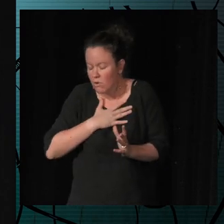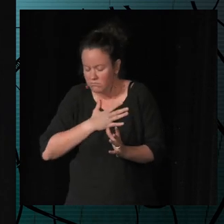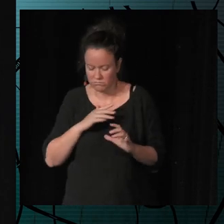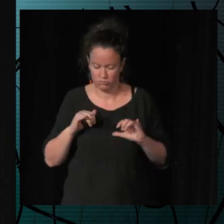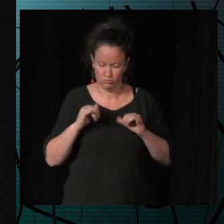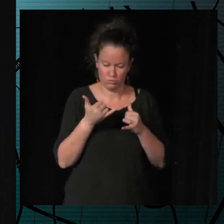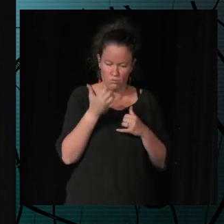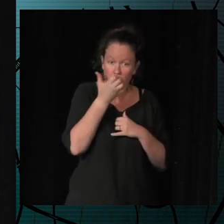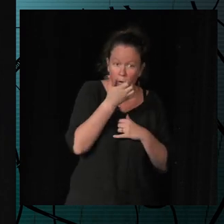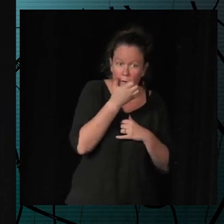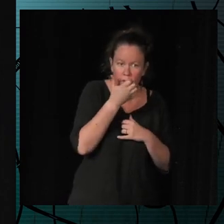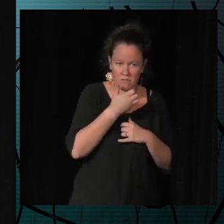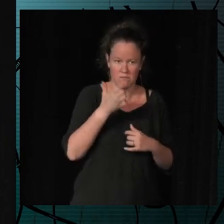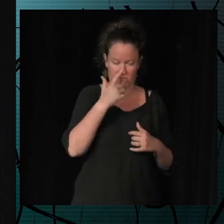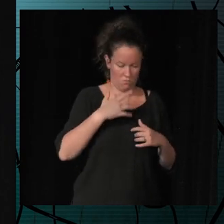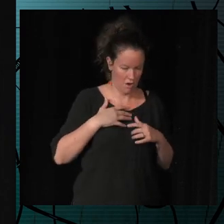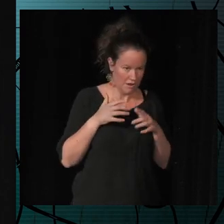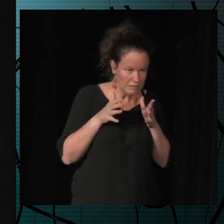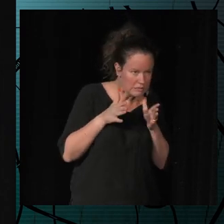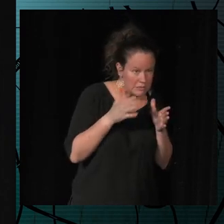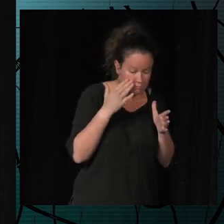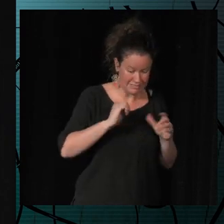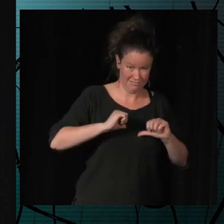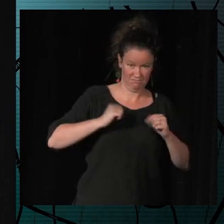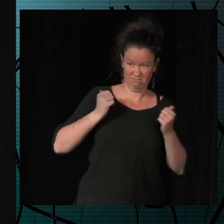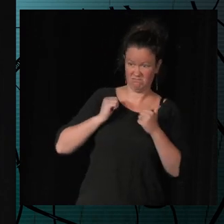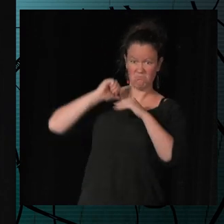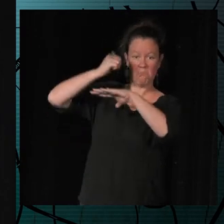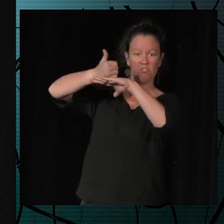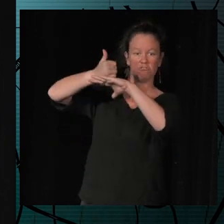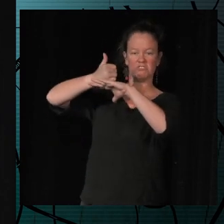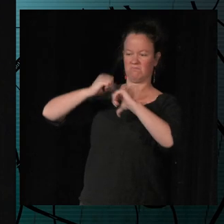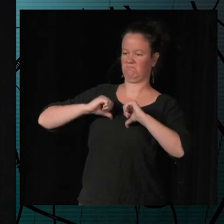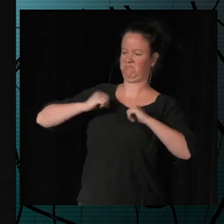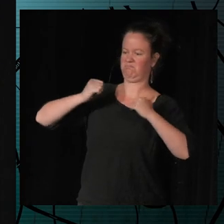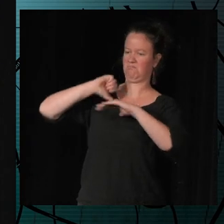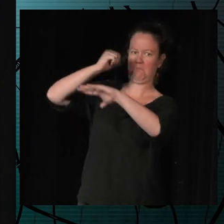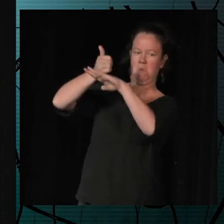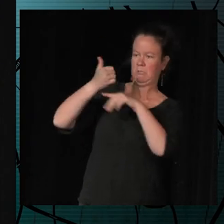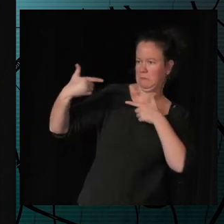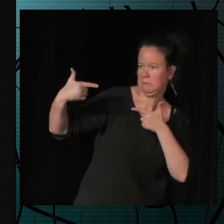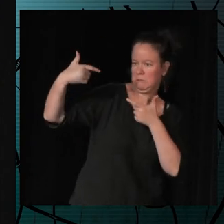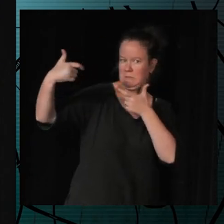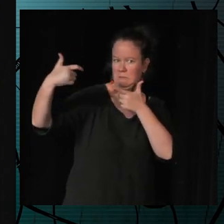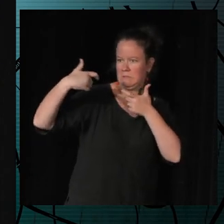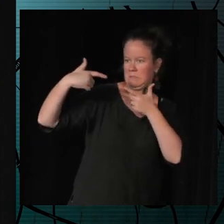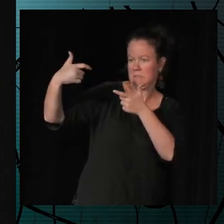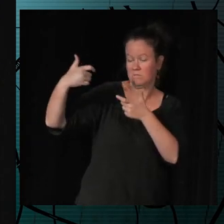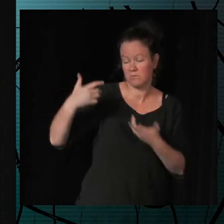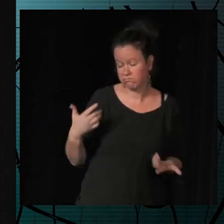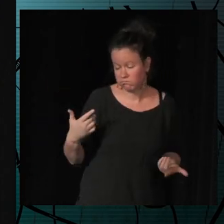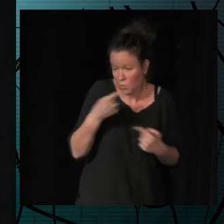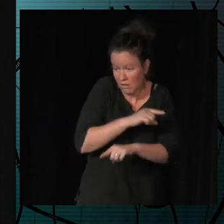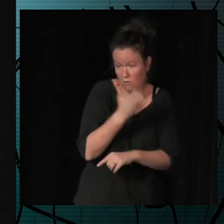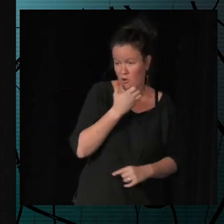les les les boss sont des tuamour par exemple en quand on est face soudainement à une une narration qui se qui se braque et qui